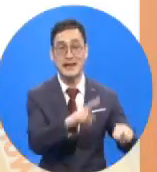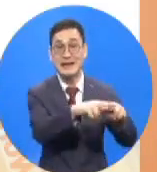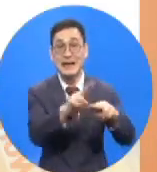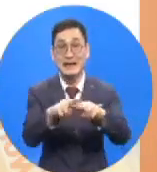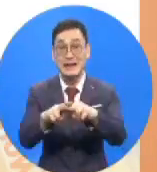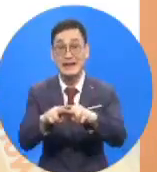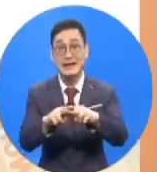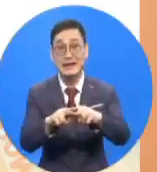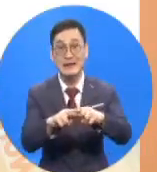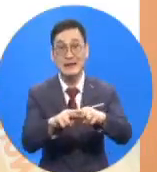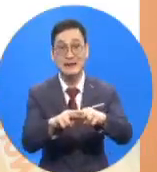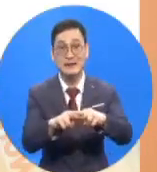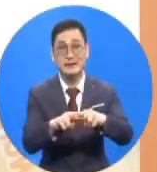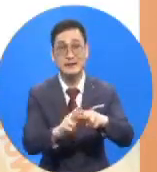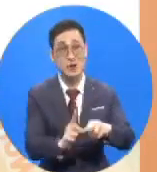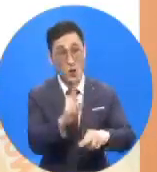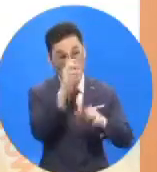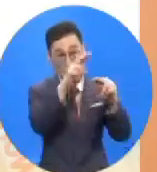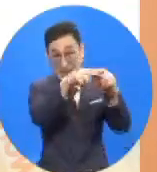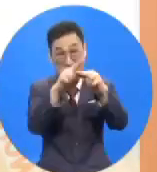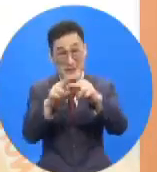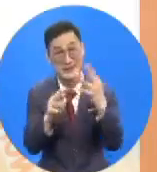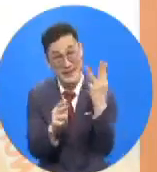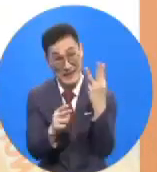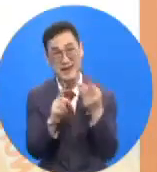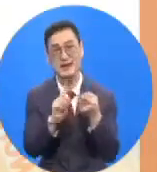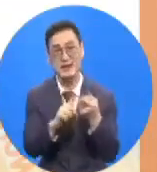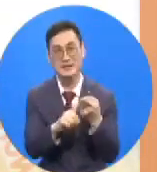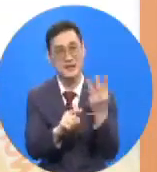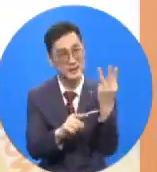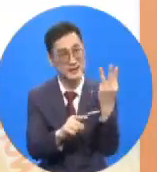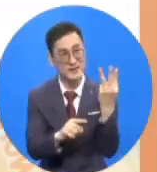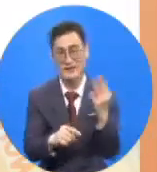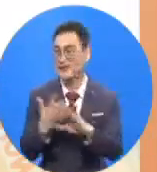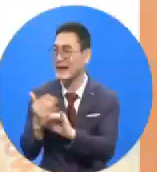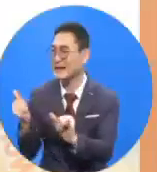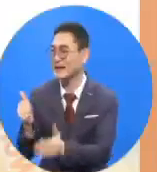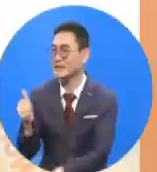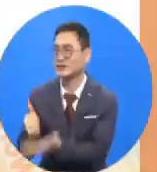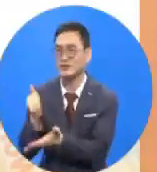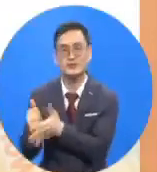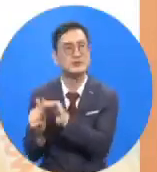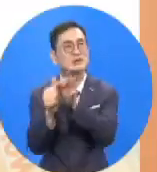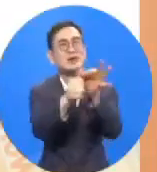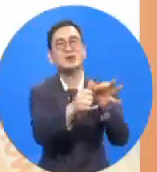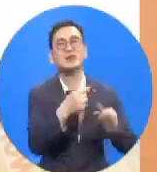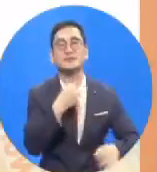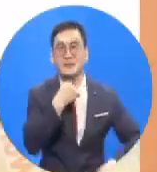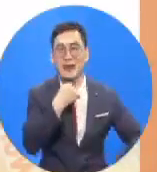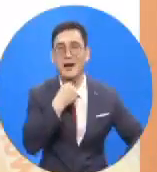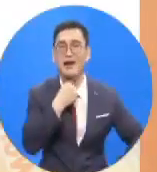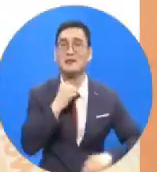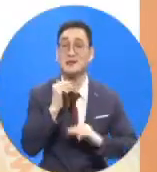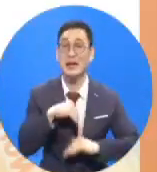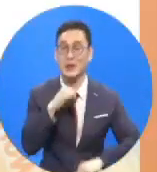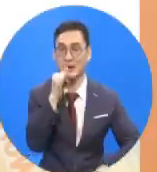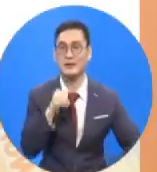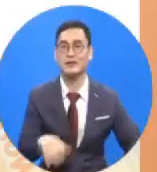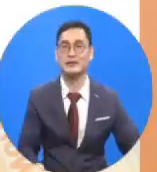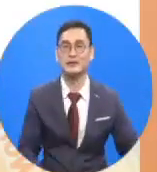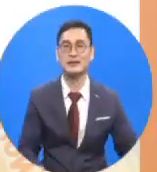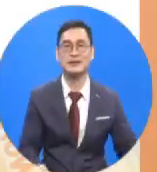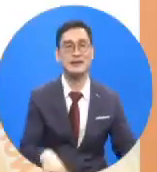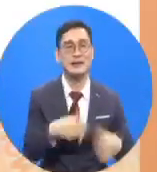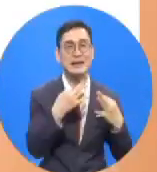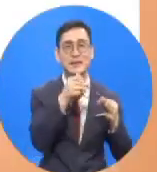그래서 거 1003 석 이렇게 해서 지금 보면 여기 세 자리가 아까 잠깐 이니셜이 새로 나왔지만 자신 김현미